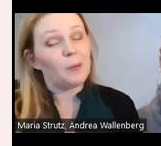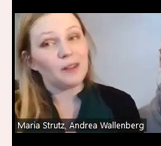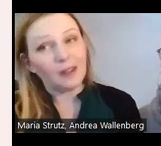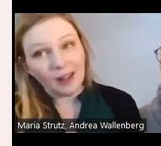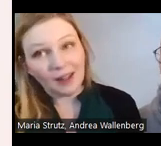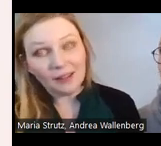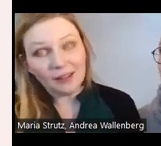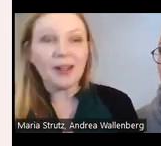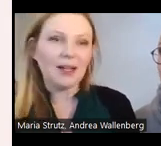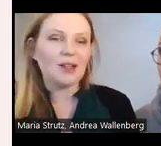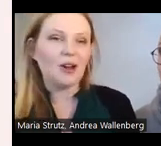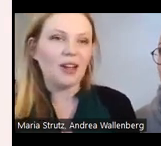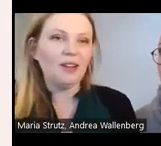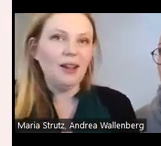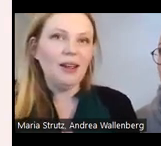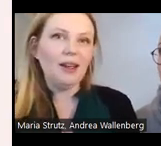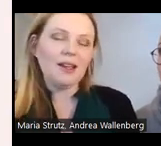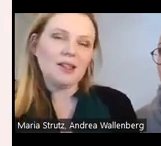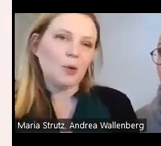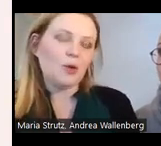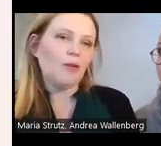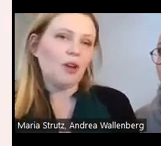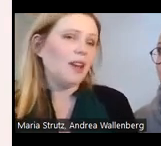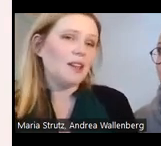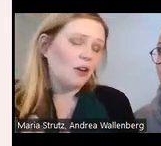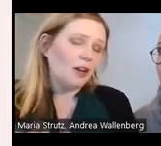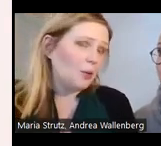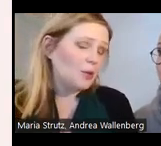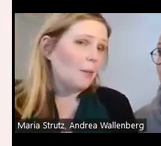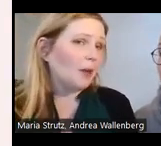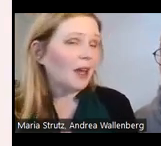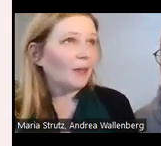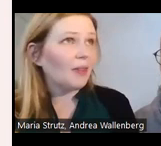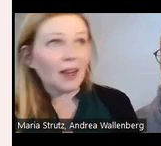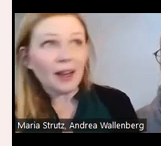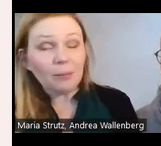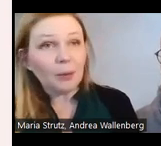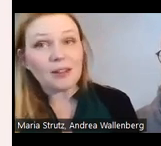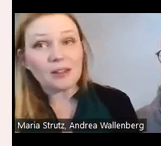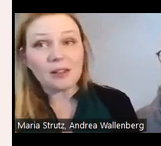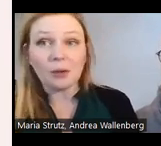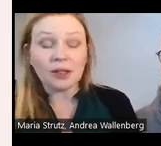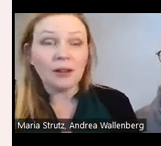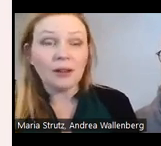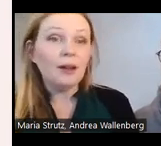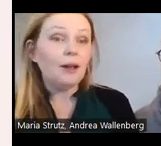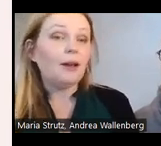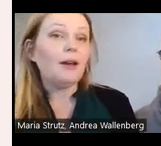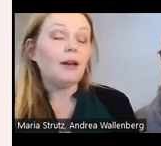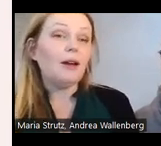som representerar verkliga saker. Som också kan vara, ni kanske har det på samlingen eller på